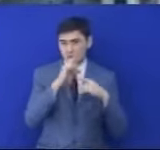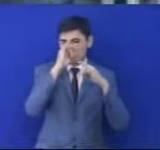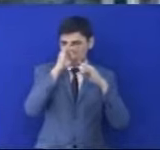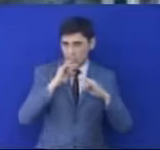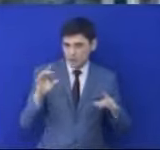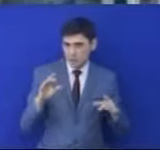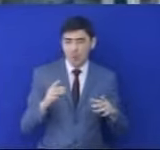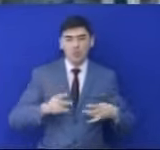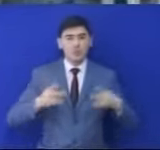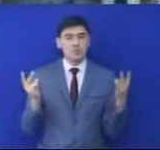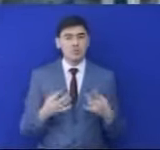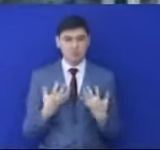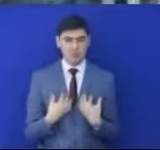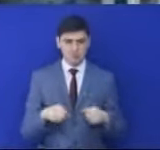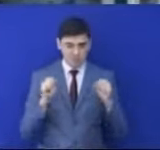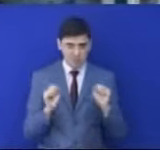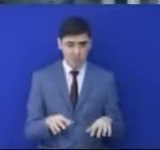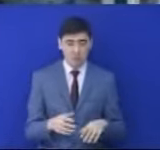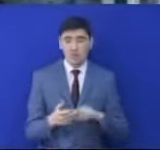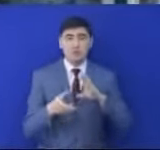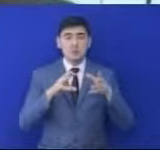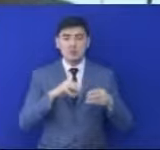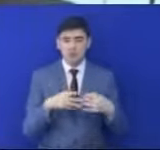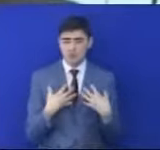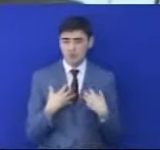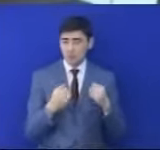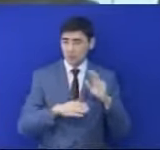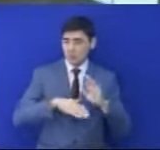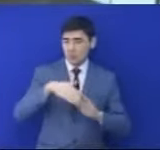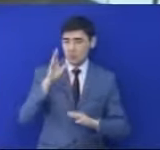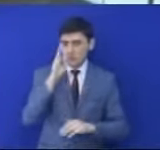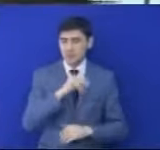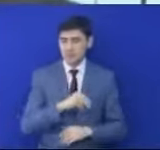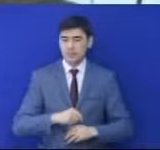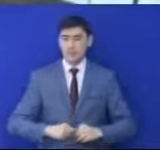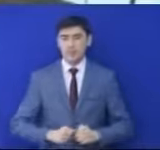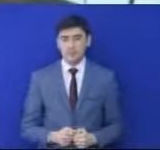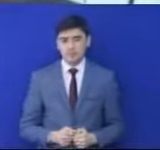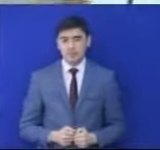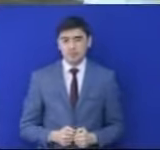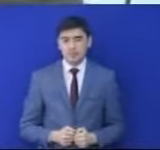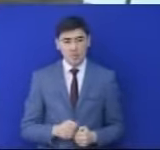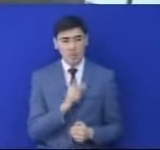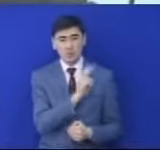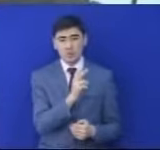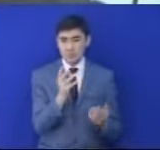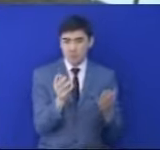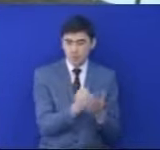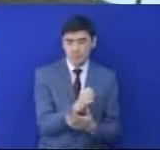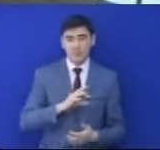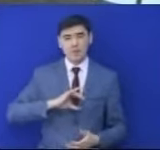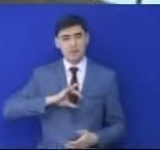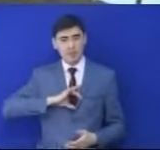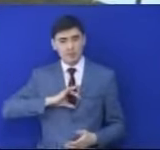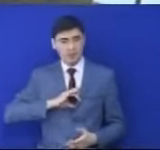түрі денсаулыққа қай кезде болсын керек. Турнир қорытындысы бойынша жеңімпаздар мен жүлдегерлер медальдармен және мақтау